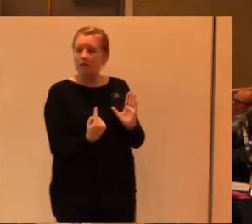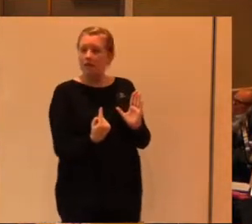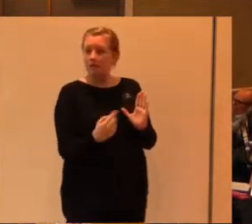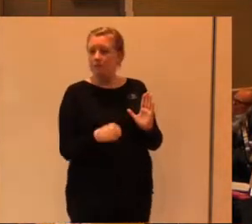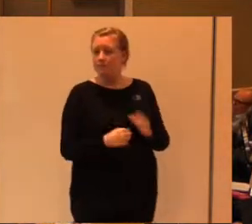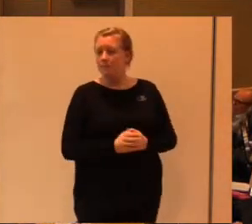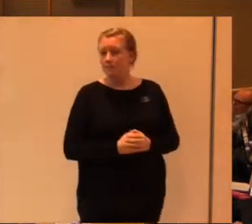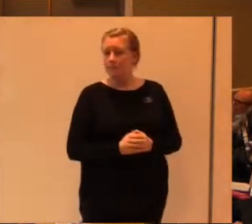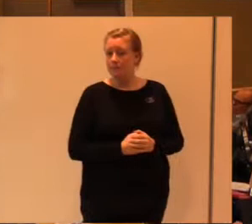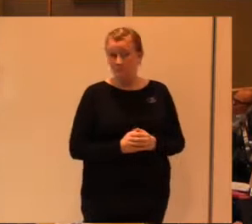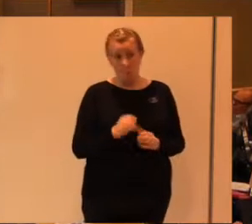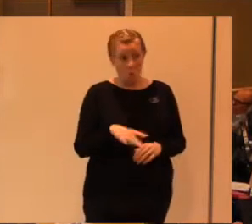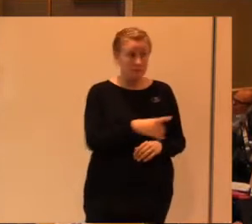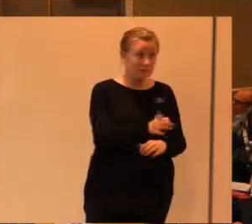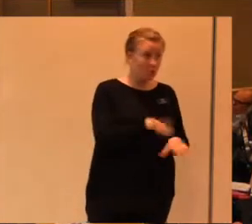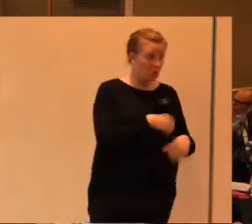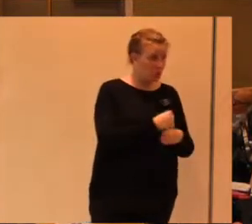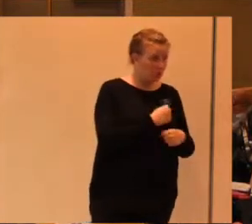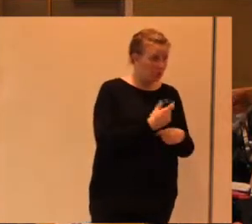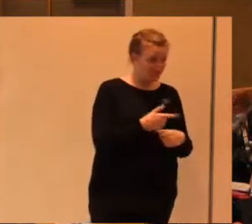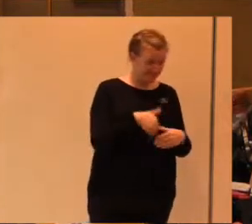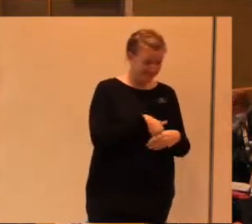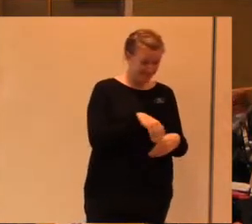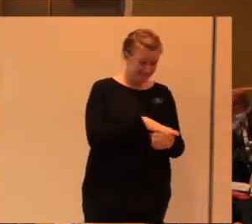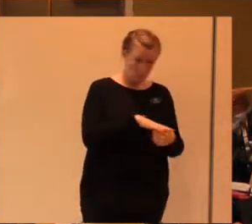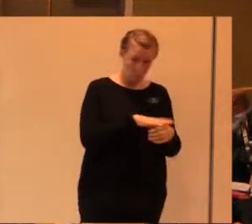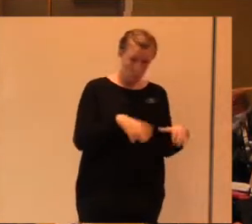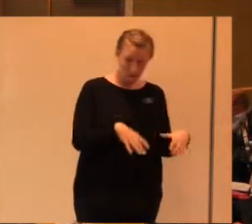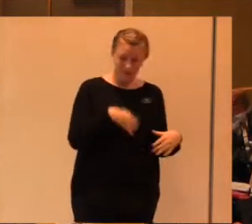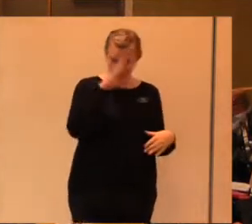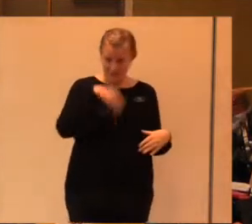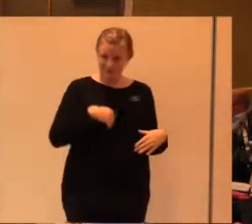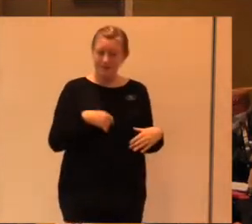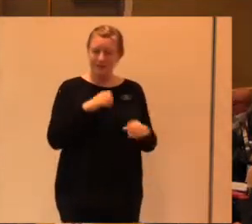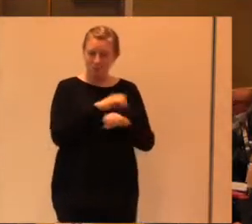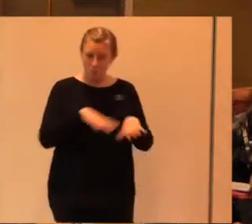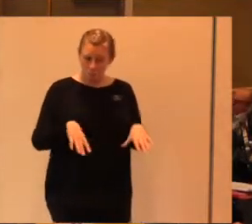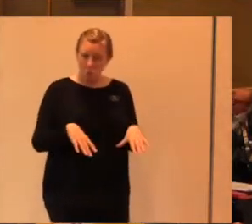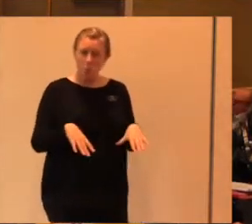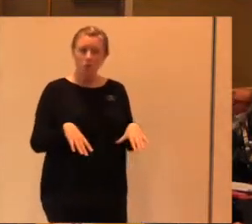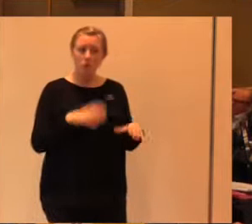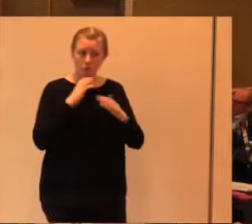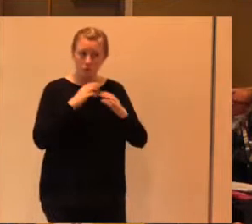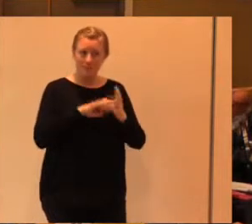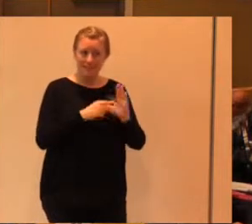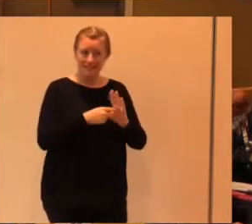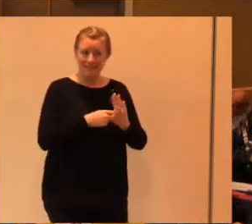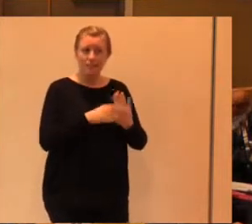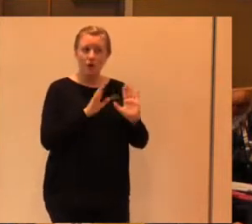Och många av er som har jobbat inom det här området vet ju att informations- och kommunikationsteknik på många sätt har